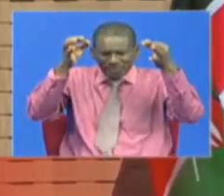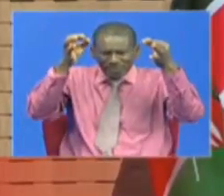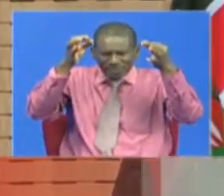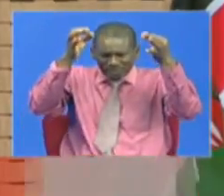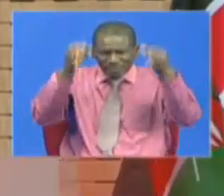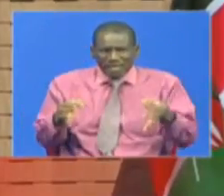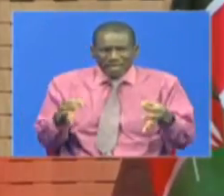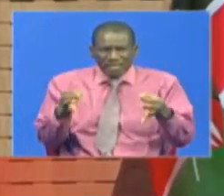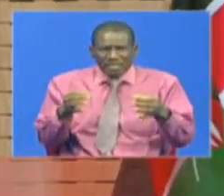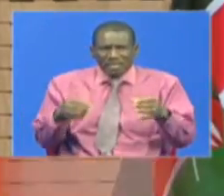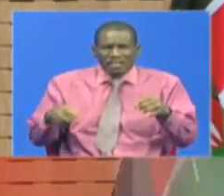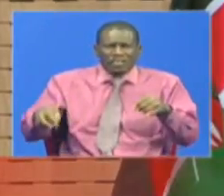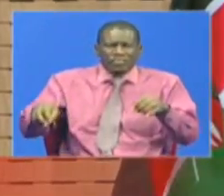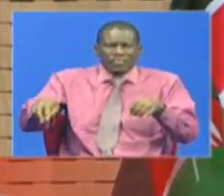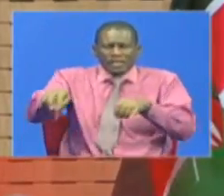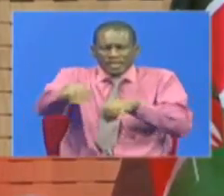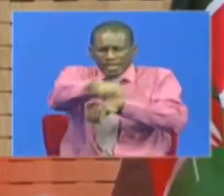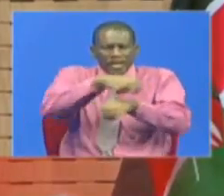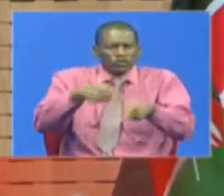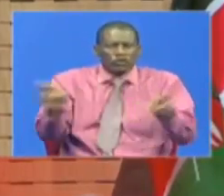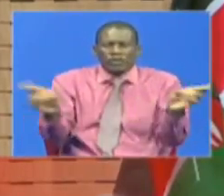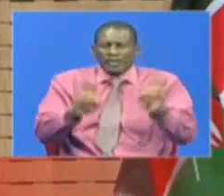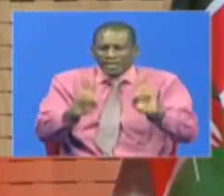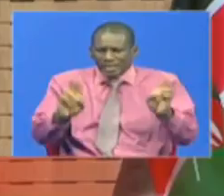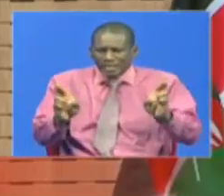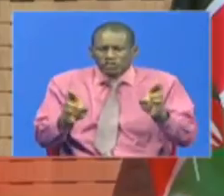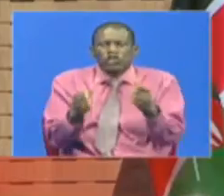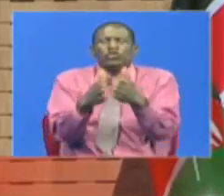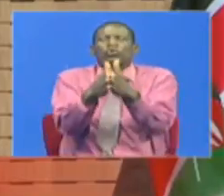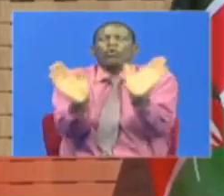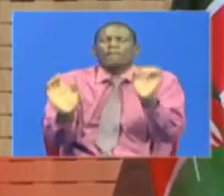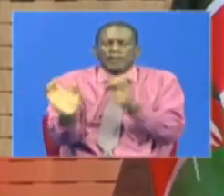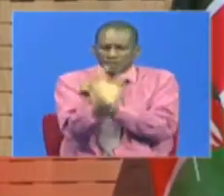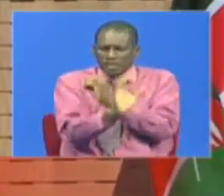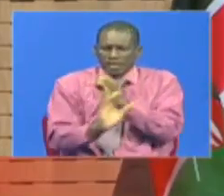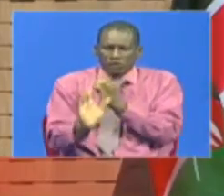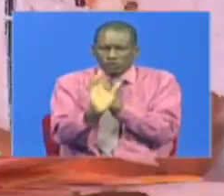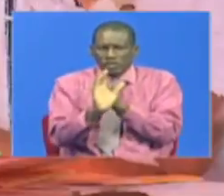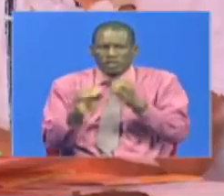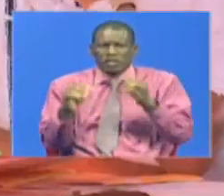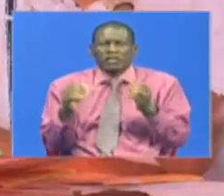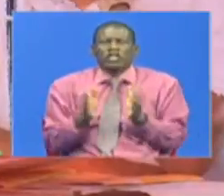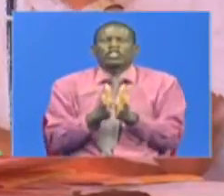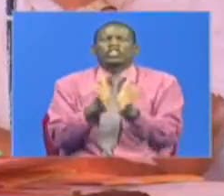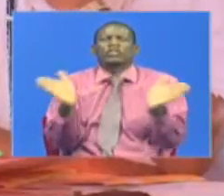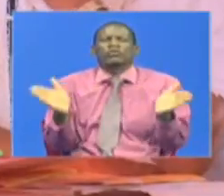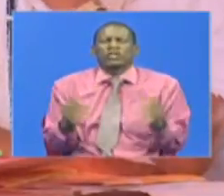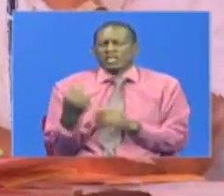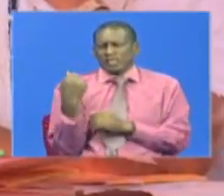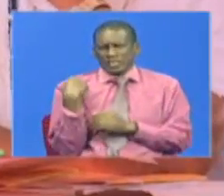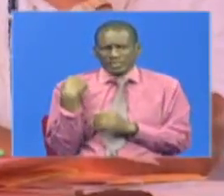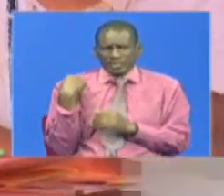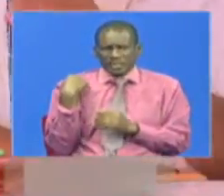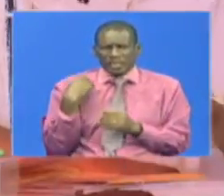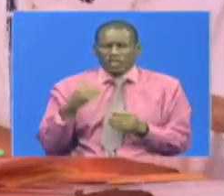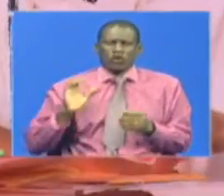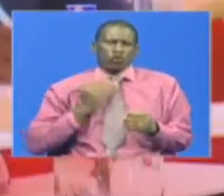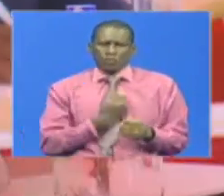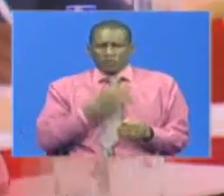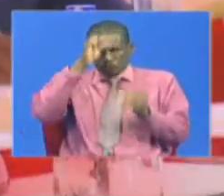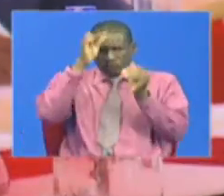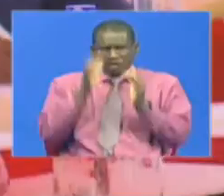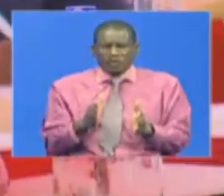our national readiness to reopen the country as a whole. Hiyo jana, baraza la magavana